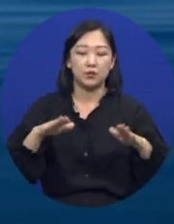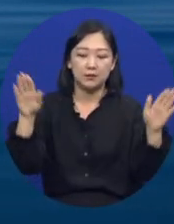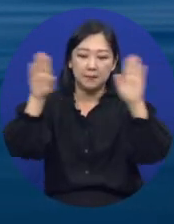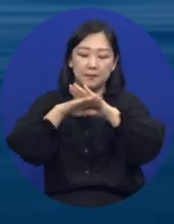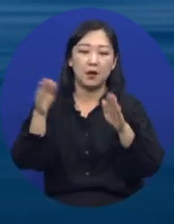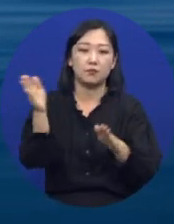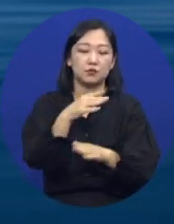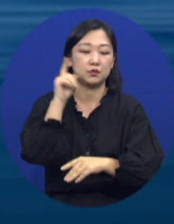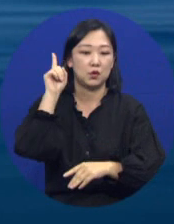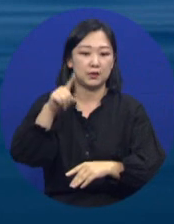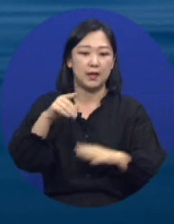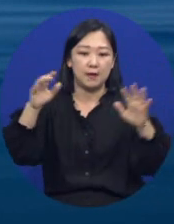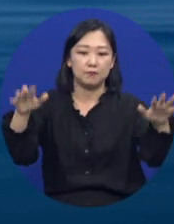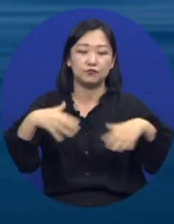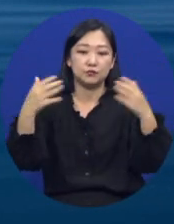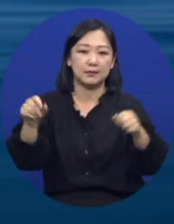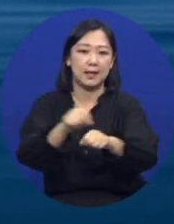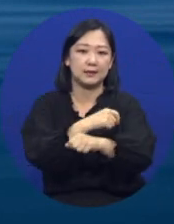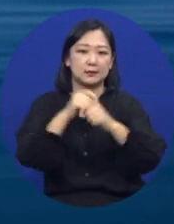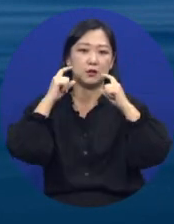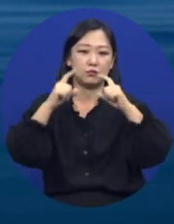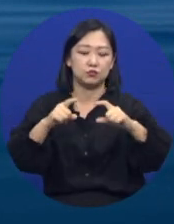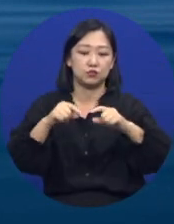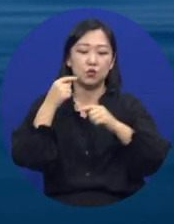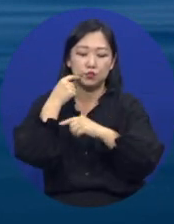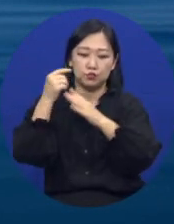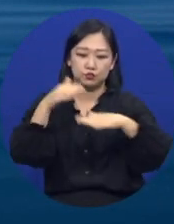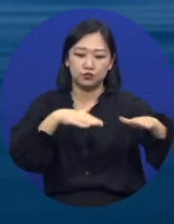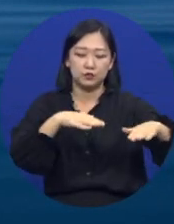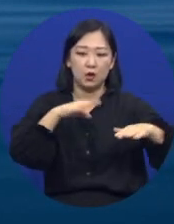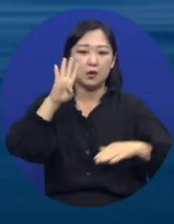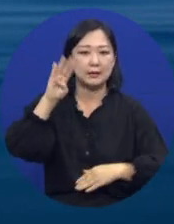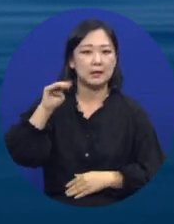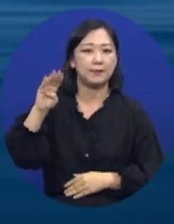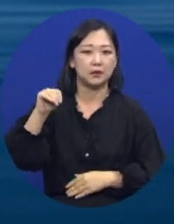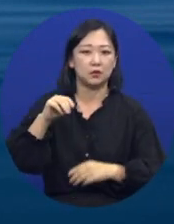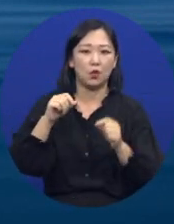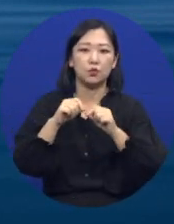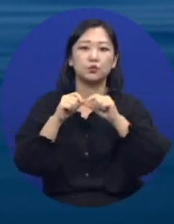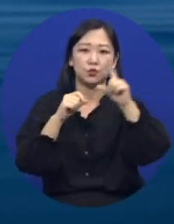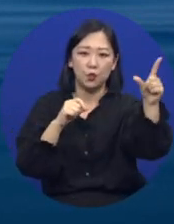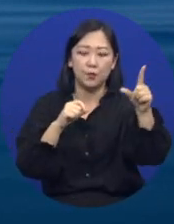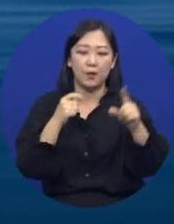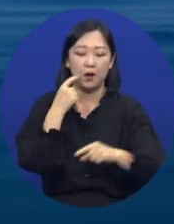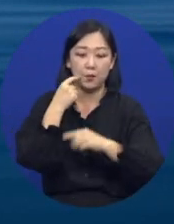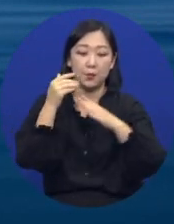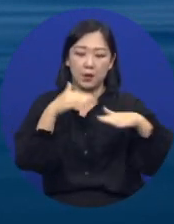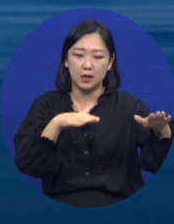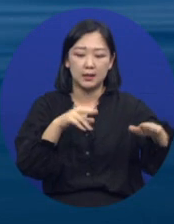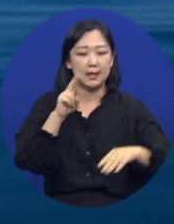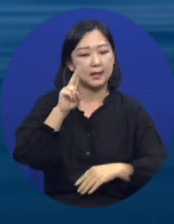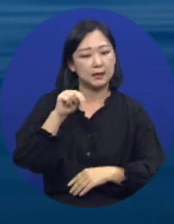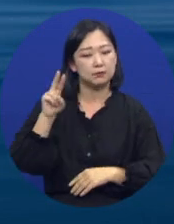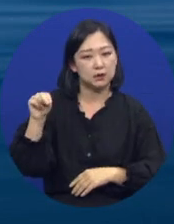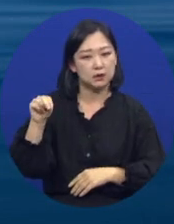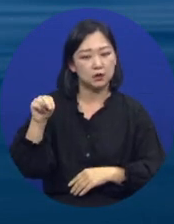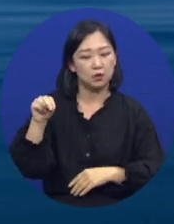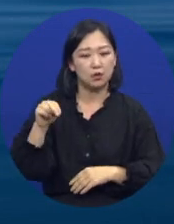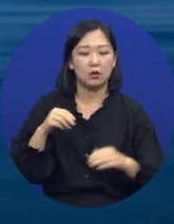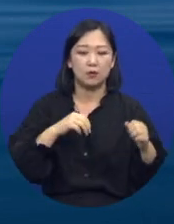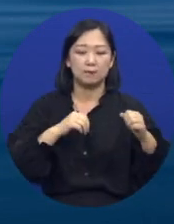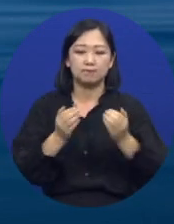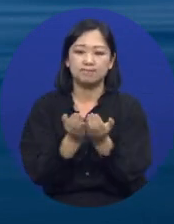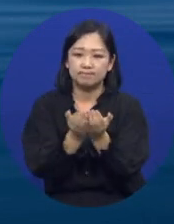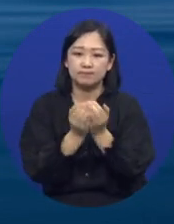사이에 풍랑특보가 발효되겠고요. 물결이 4m까지 매우 높게 일겠습니다. 그 밖에 해상에서는 2m를 일면서 어업